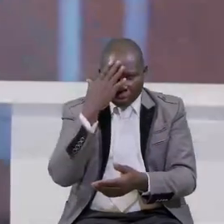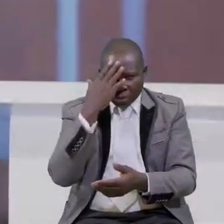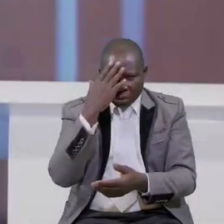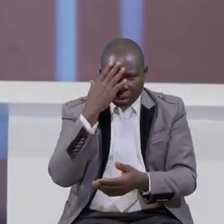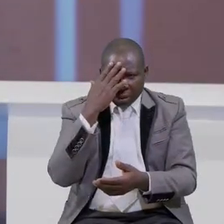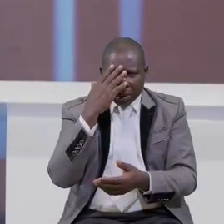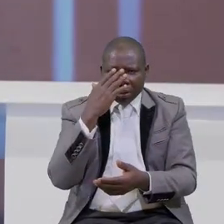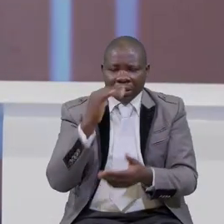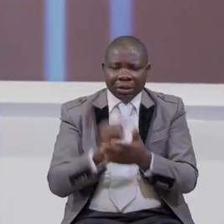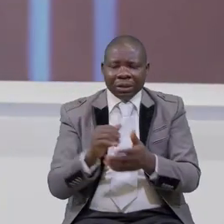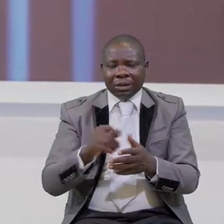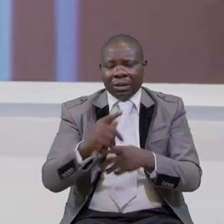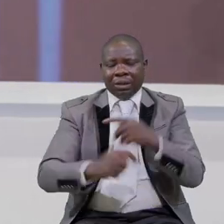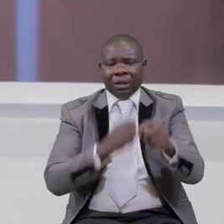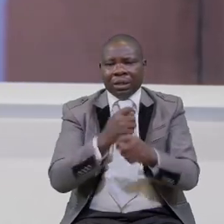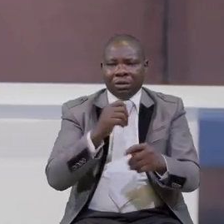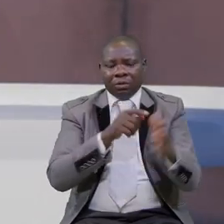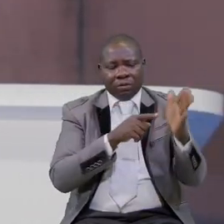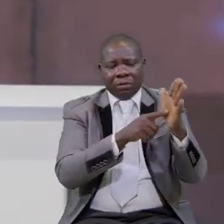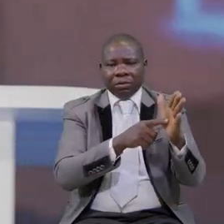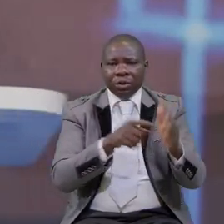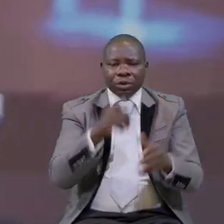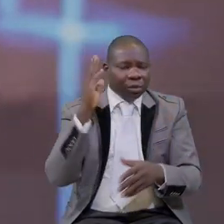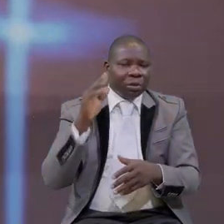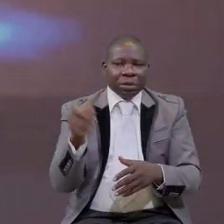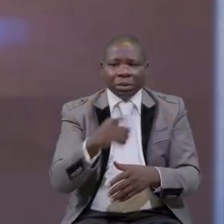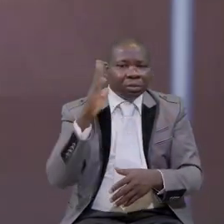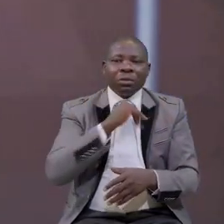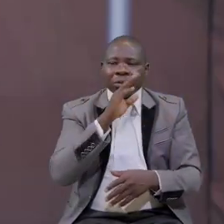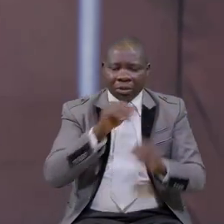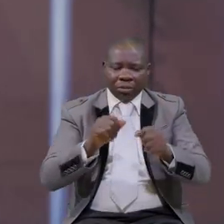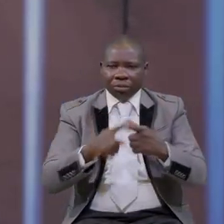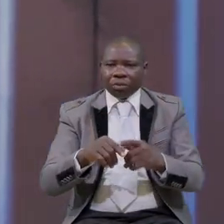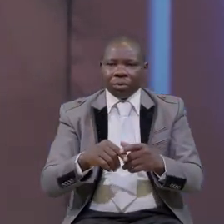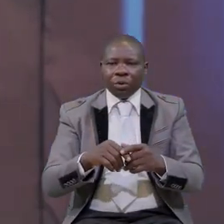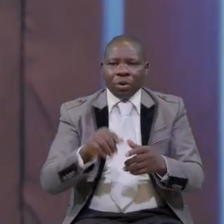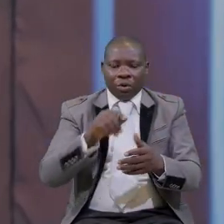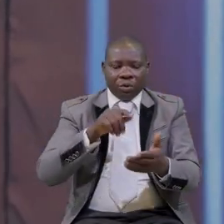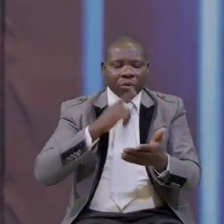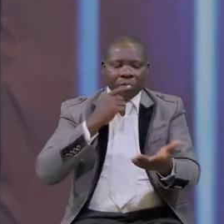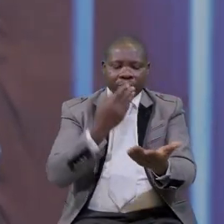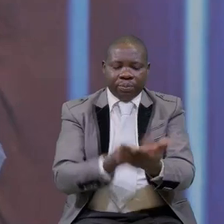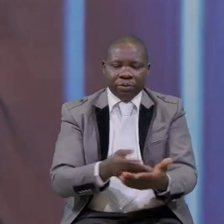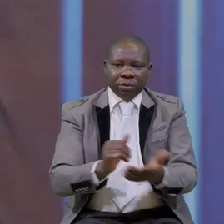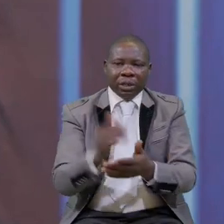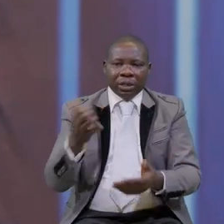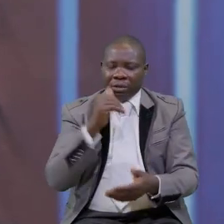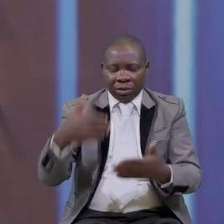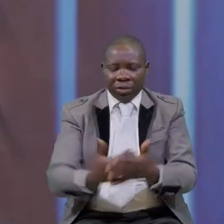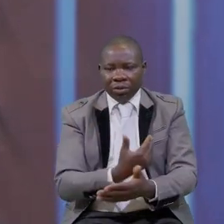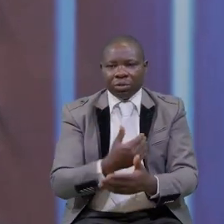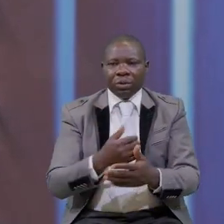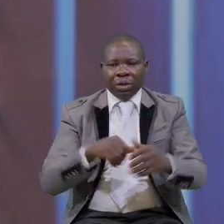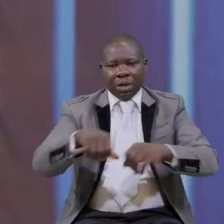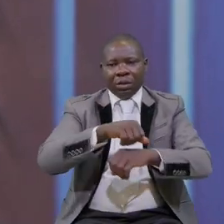Vous savez, ce type de révélation, sans ce type de révélation, vous ne saurez pas qu'il y a une nouvelle onction. J'étais allé